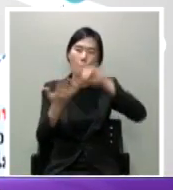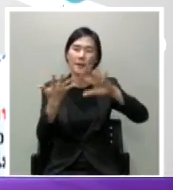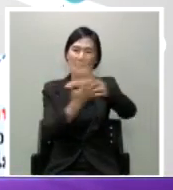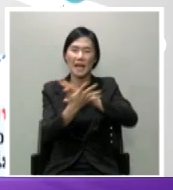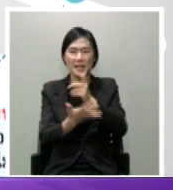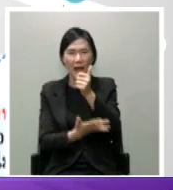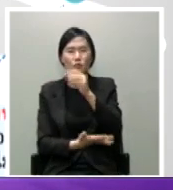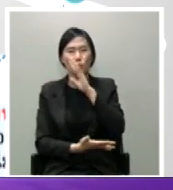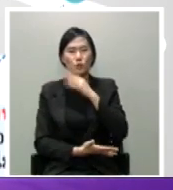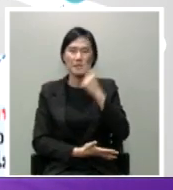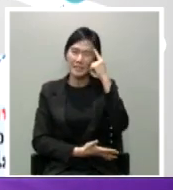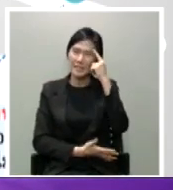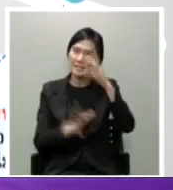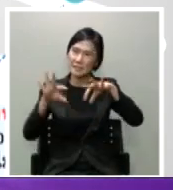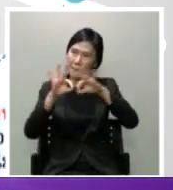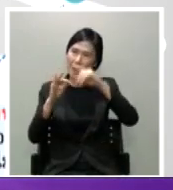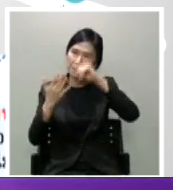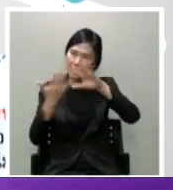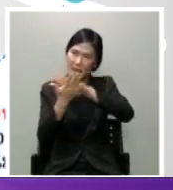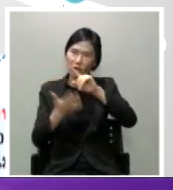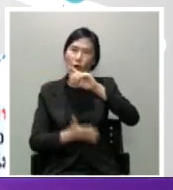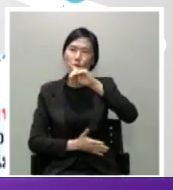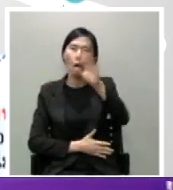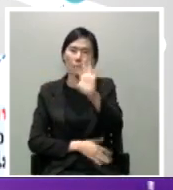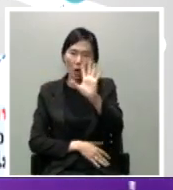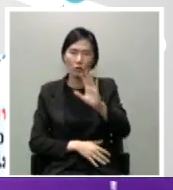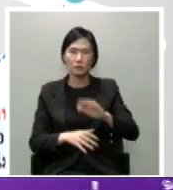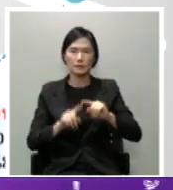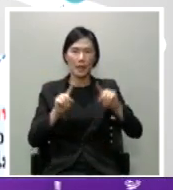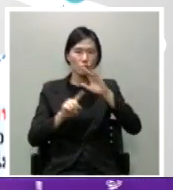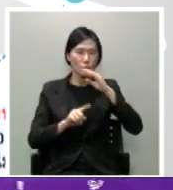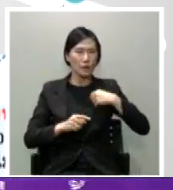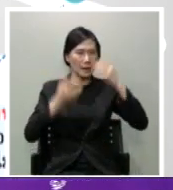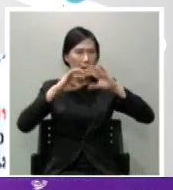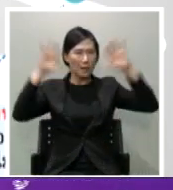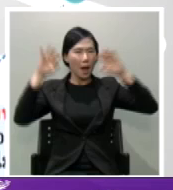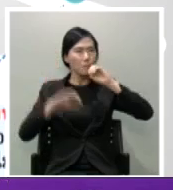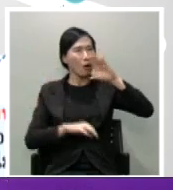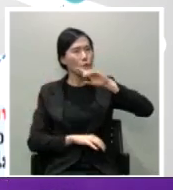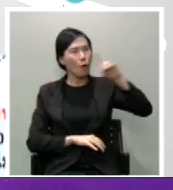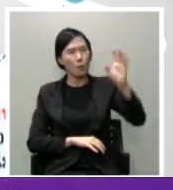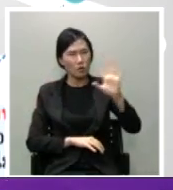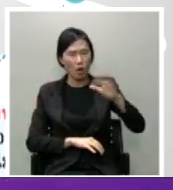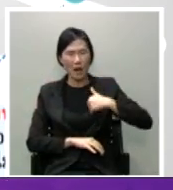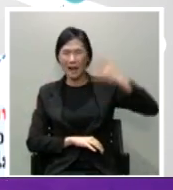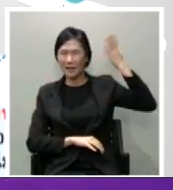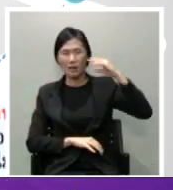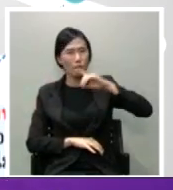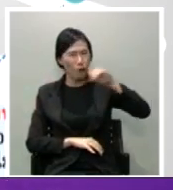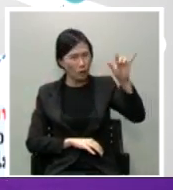ได้เพราะฉะนั้นถ้าสมมติว่าเกิดรัฐบาลเห็นว่าไม่ควรฟ้องฟิลิปมอริสจริงเพราะวันนั้นยังไม่ได้ฟ้องเลย